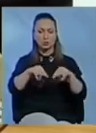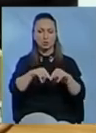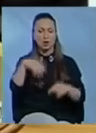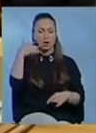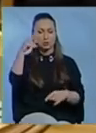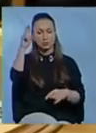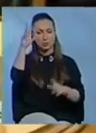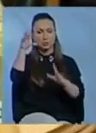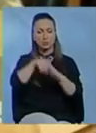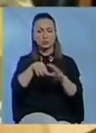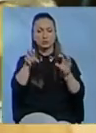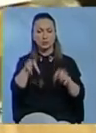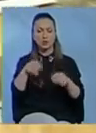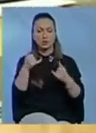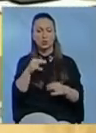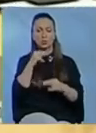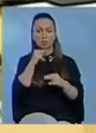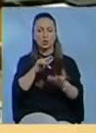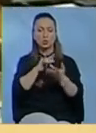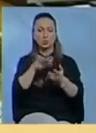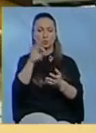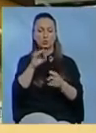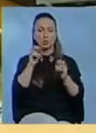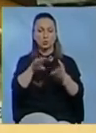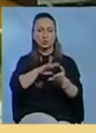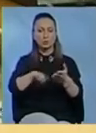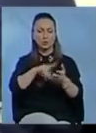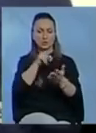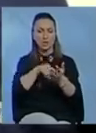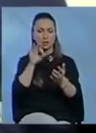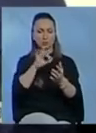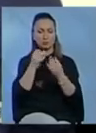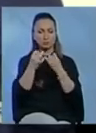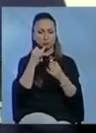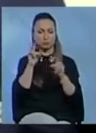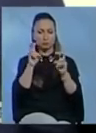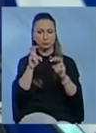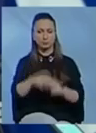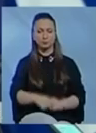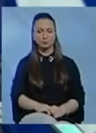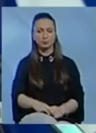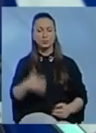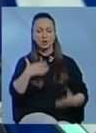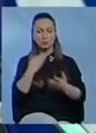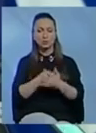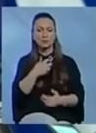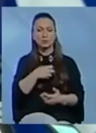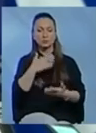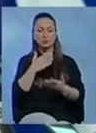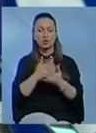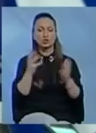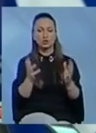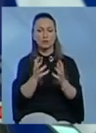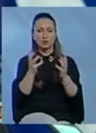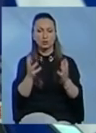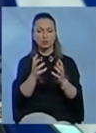აჭარის მთავრობის თავმჯდომარემ დღეს ყურადღება ტურისტების უსაფრთხოების საკითხზეც გაამახვილა. ჩვენთვის მნიშვნელოვანია